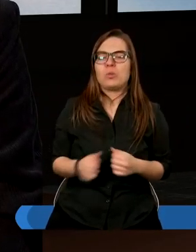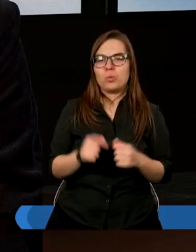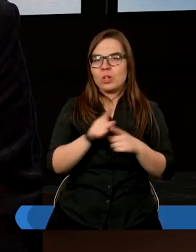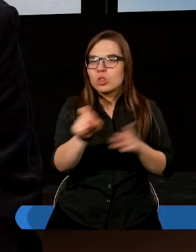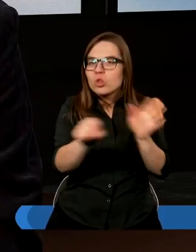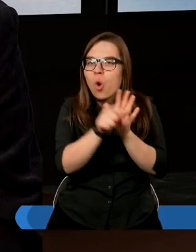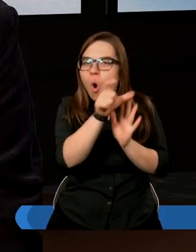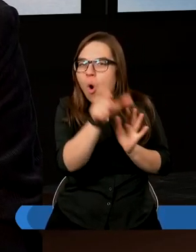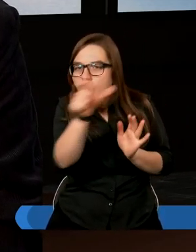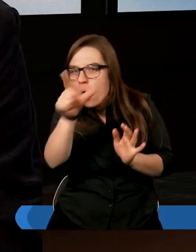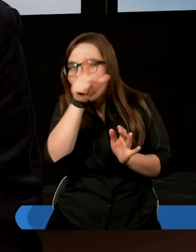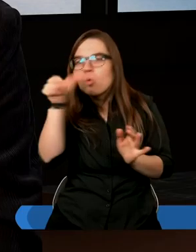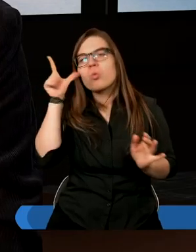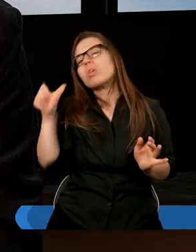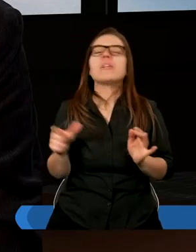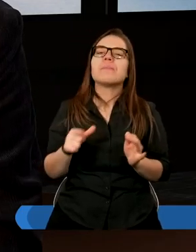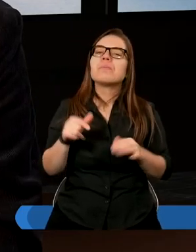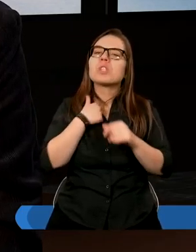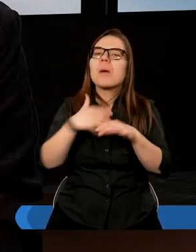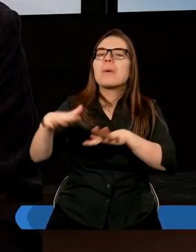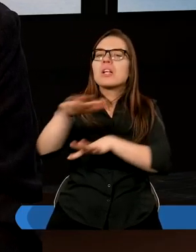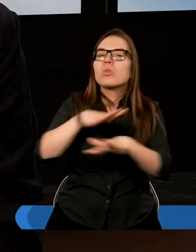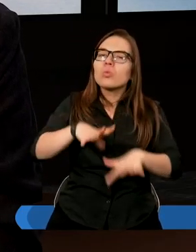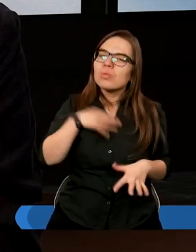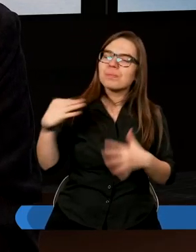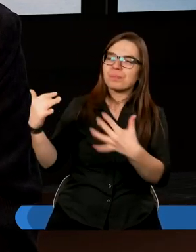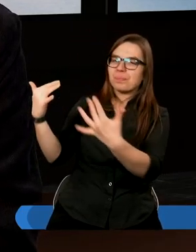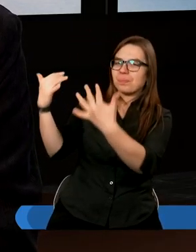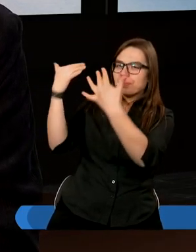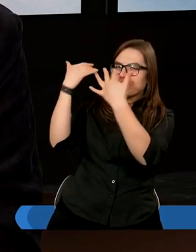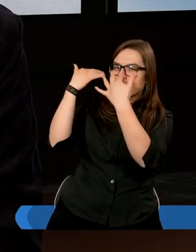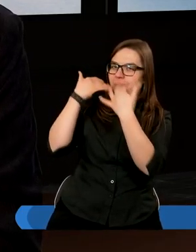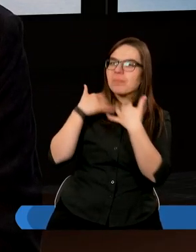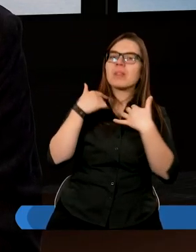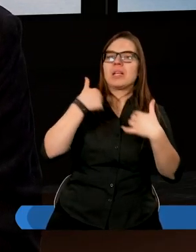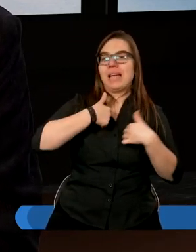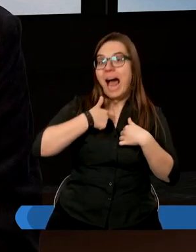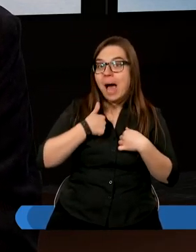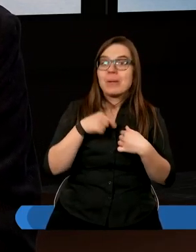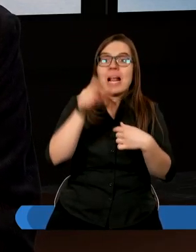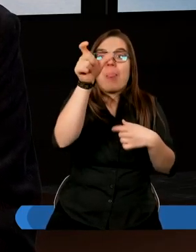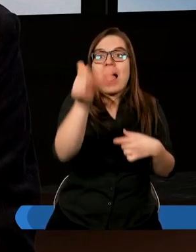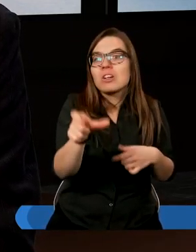aby Duch Twój Święty który działa na serce każdego człowieka